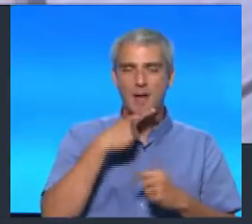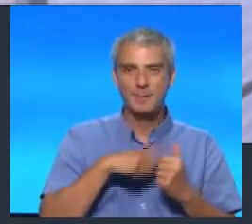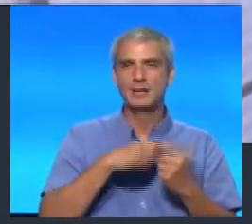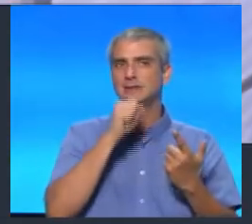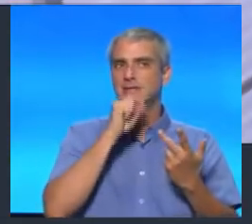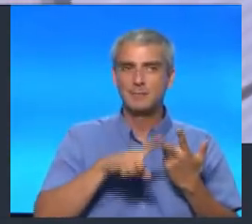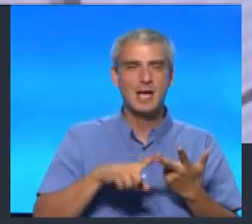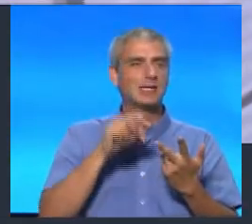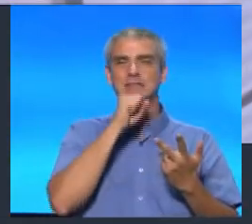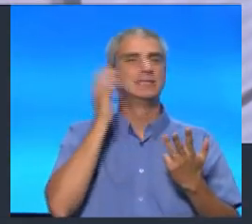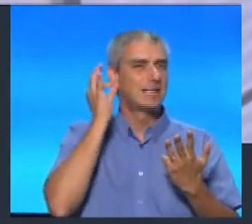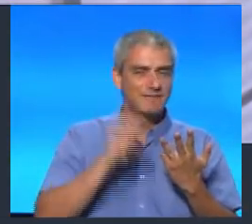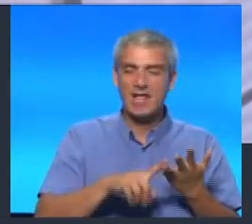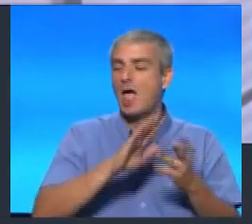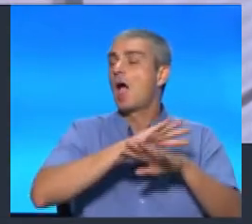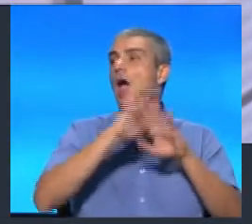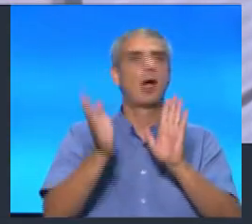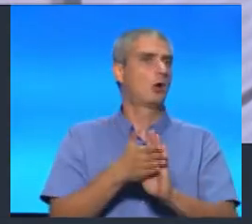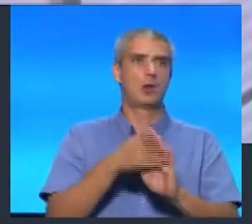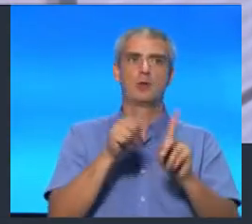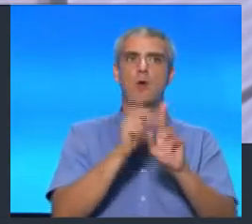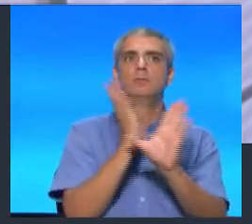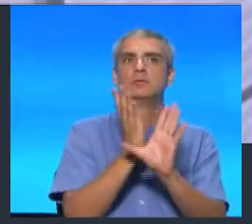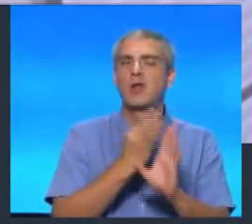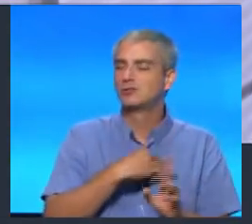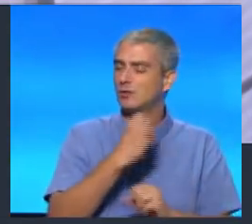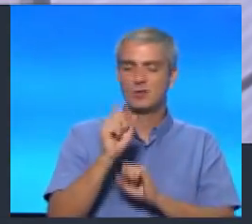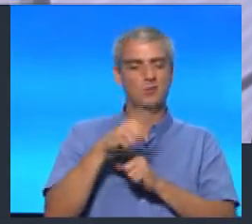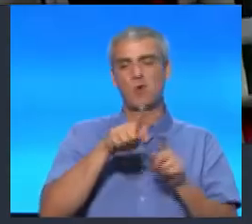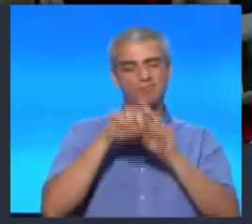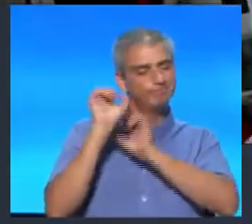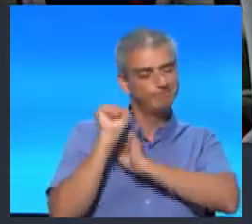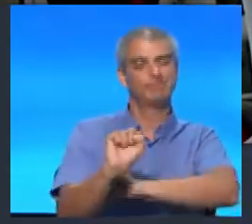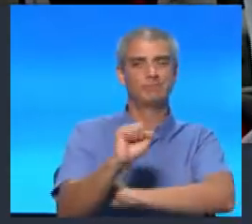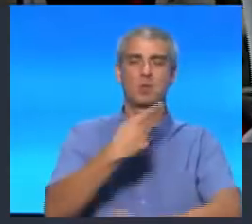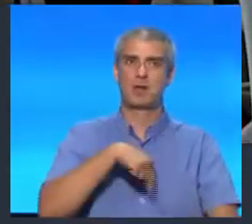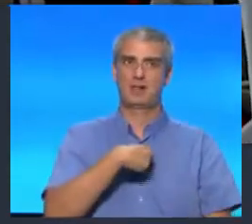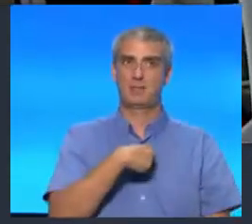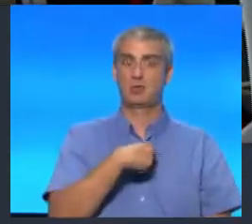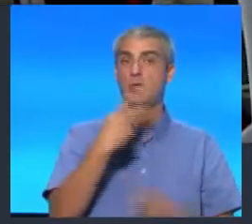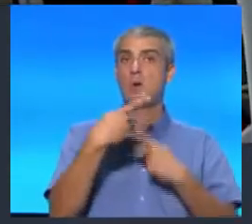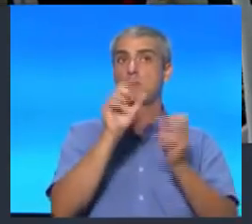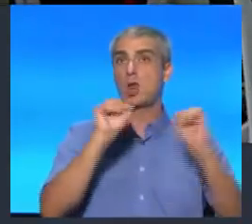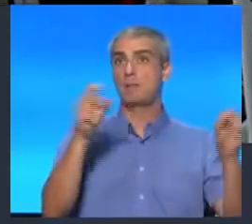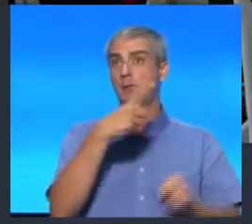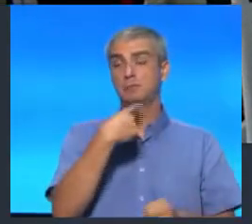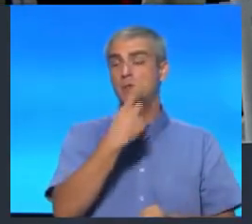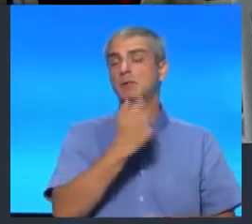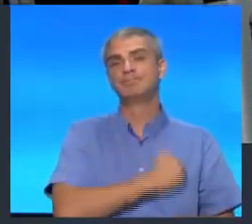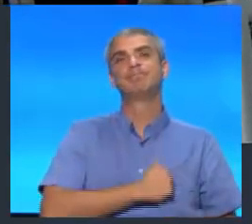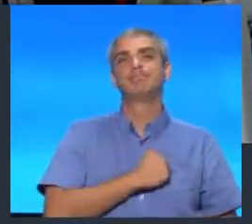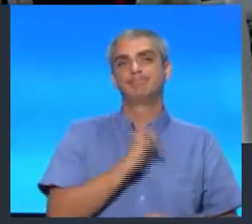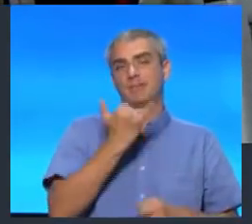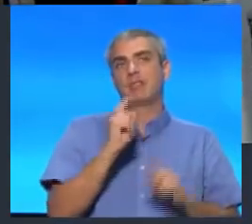גם סבתא. היא הייתה פסיכולוגית שלנו, היא הייתה כתף שלנו. בבית החולים ברזילאי נמסר כי לצערם אכן